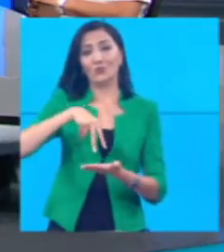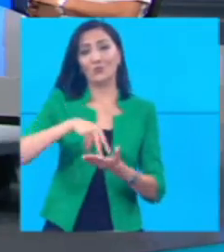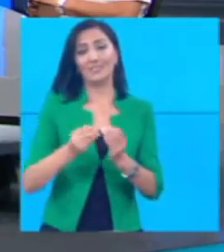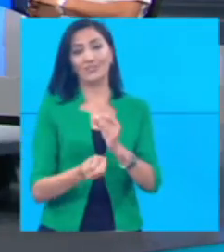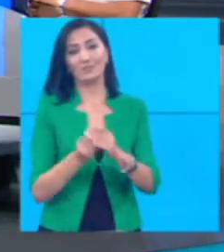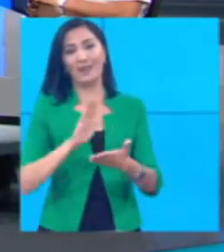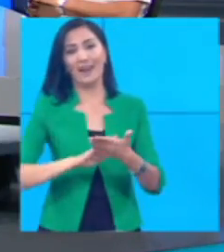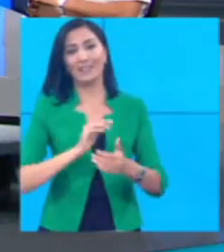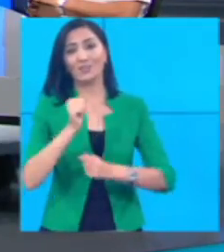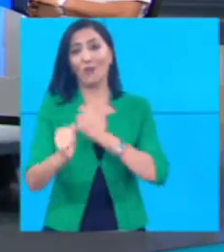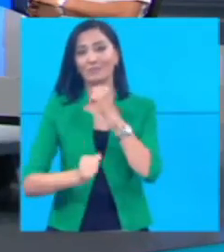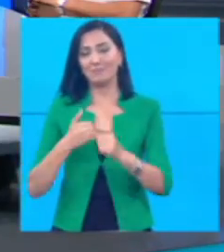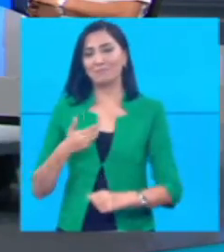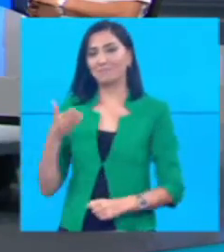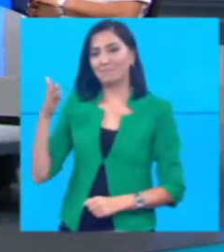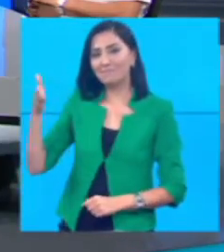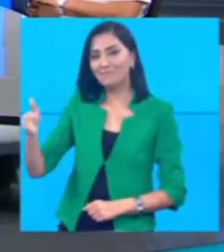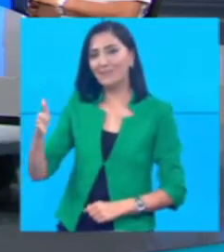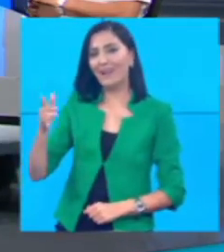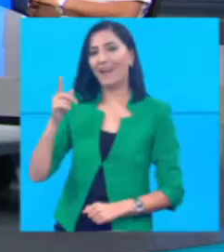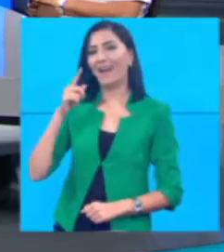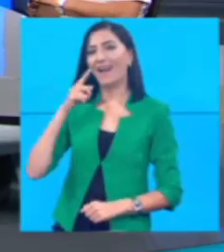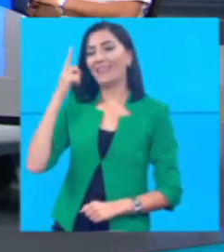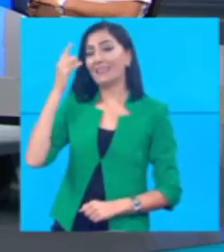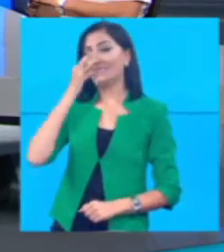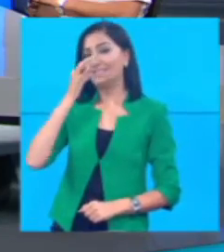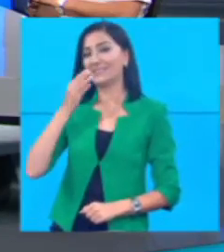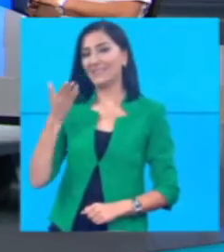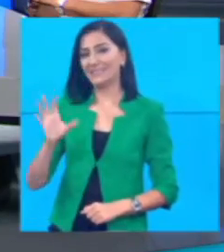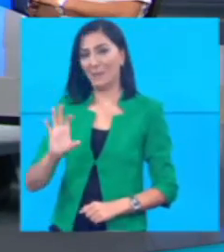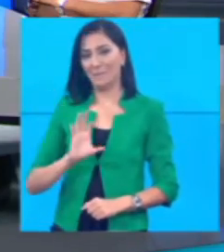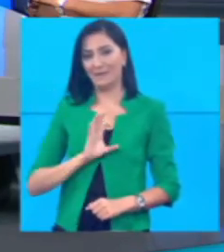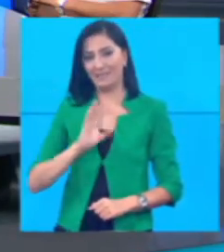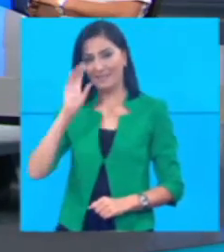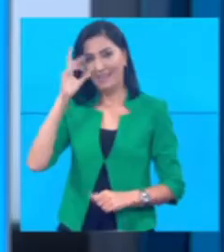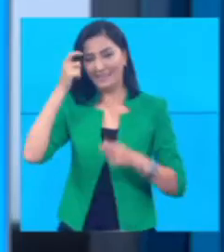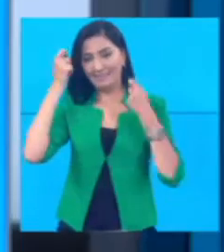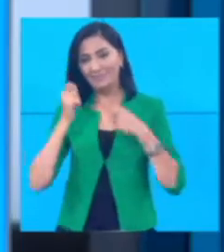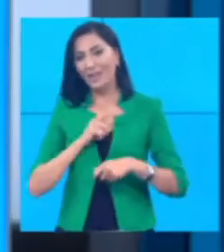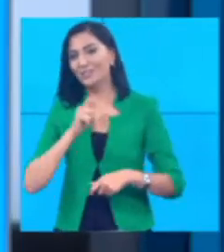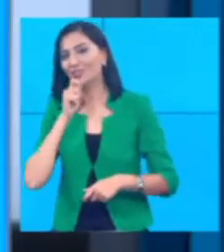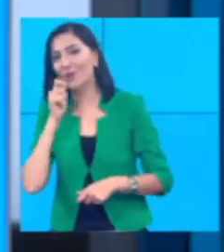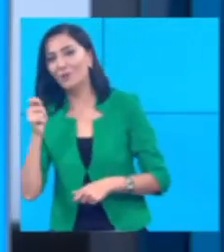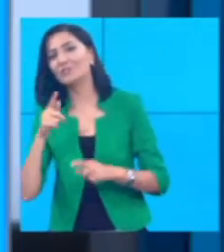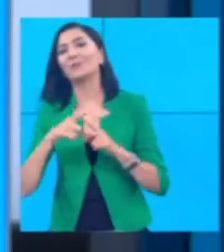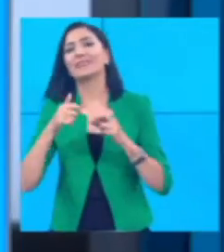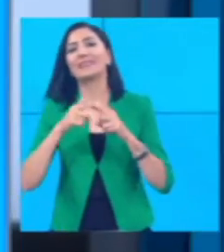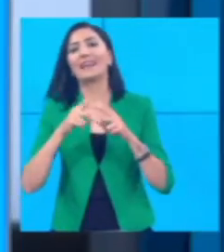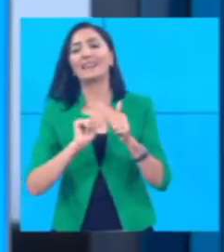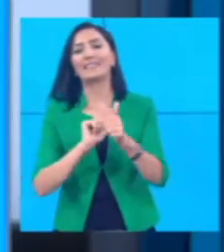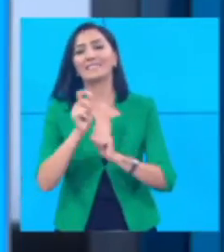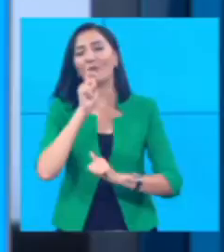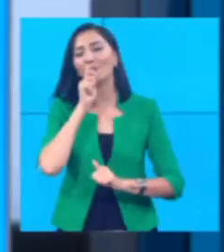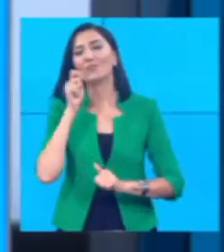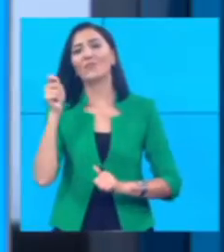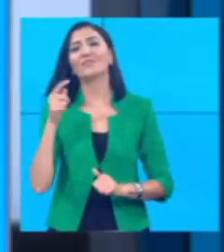Kürsüye çıktığınızda arkadaşlar koşarak gelirim. Allah İnşallah. Bana sağlık. Beraber madalyalar inşallah. Evet, madalyalar. Röportaj yaparım TRT Spor